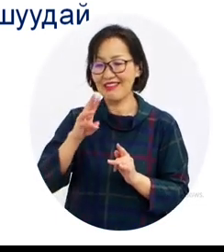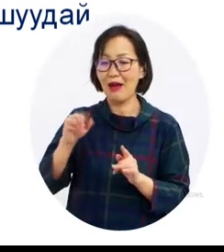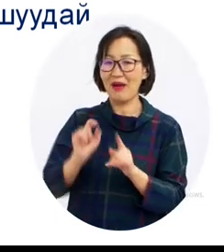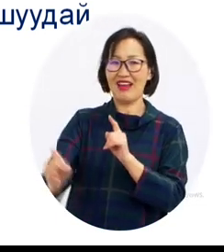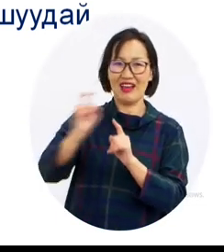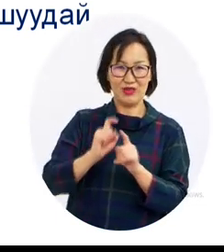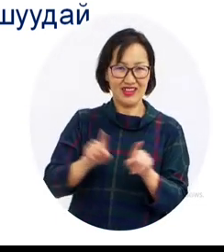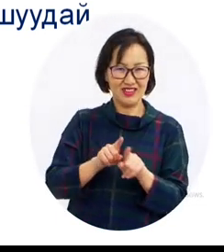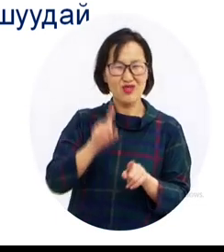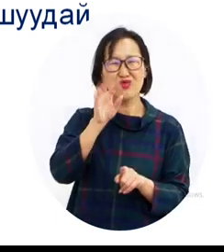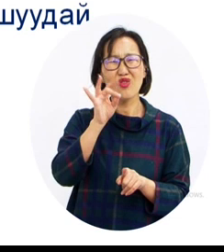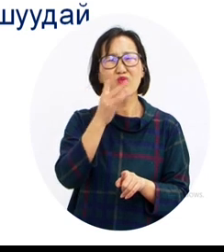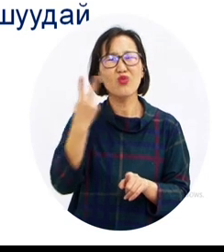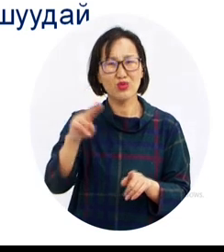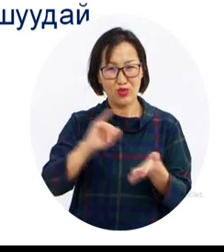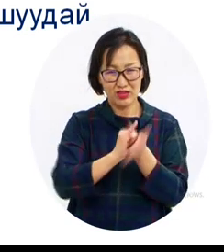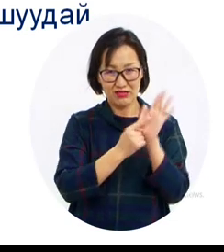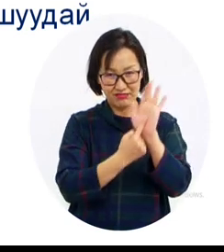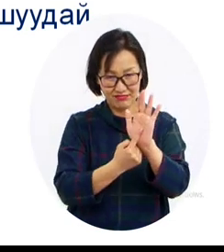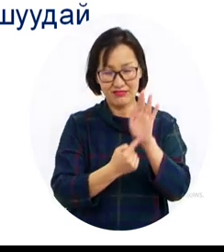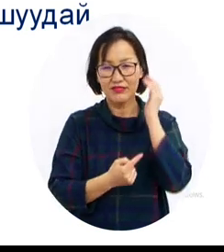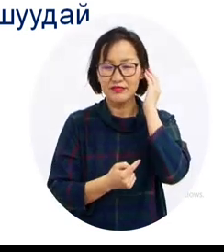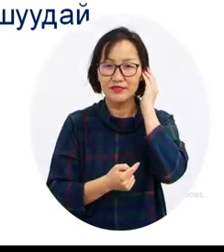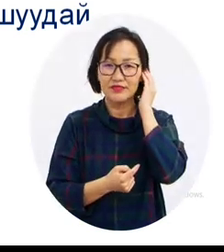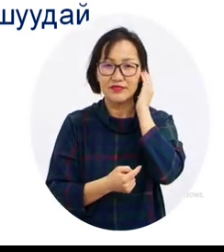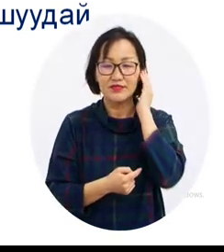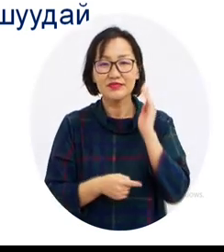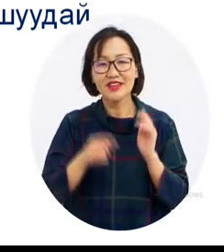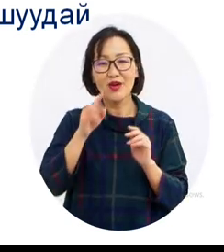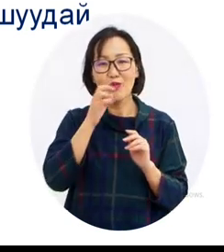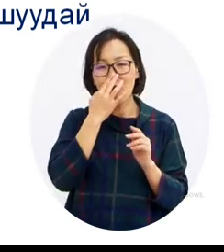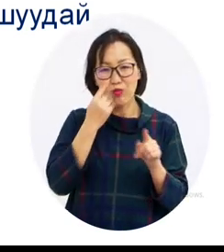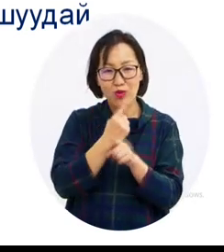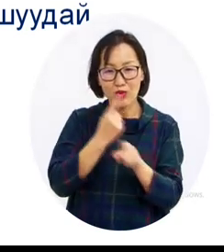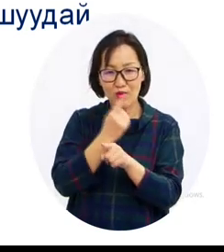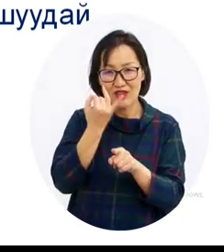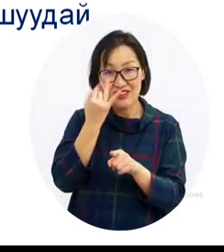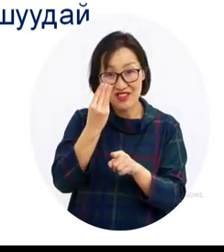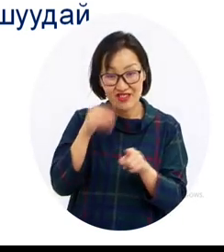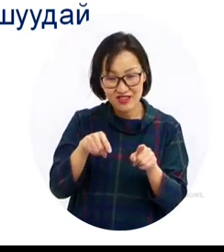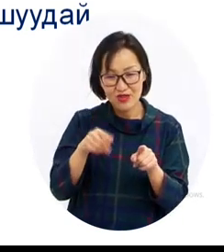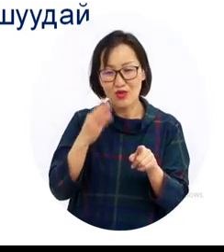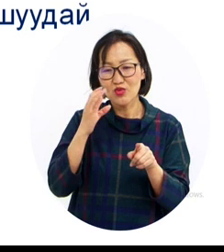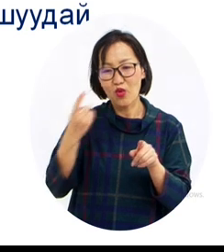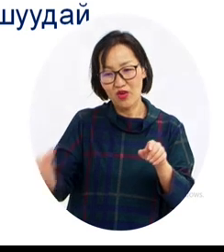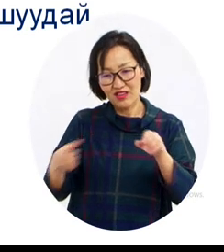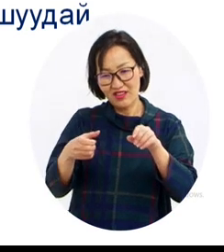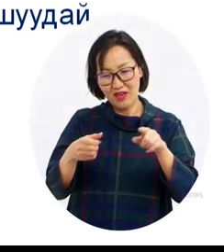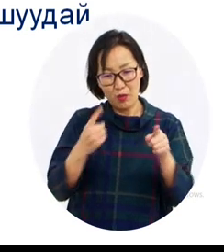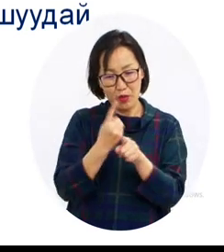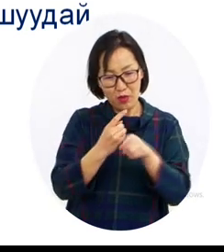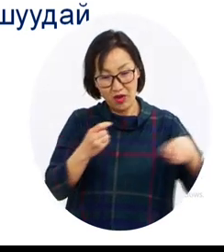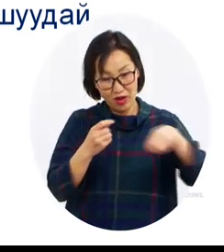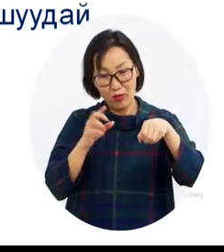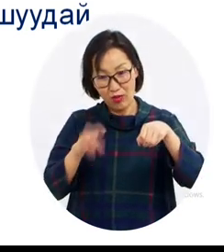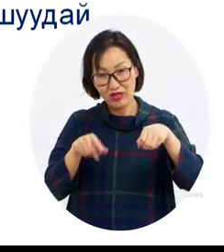буруу ишилсэн сүхшүү. За энэ үлдс нь анцын юу юм лээ хэлцэгтэй. Сүхний иш буруу талаас нь